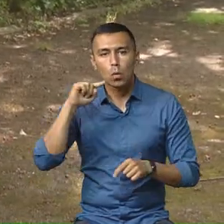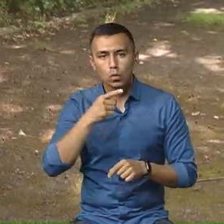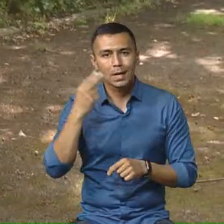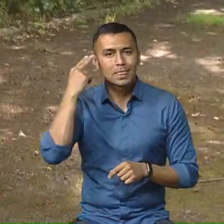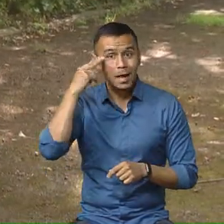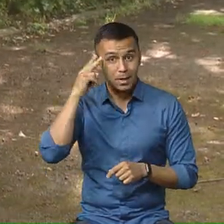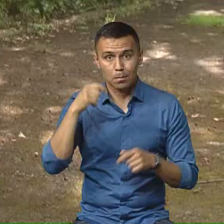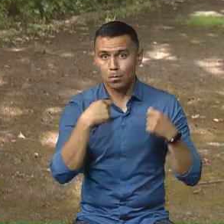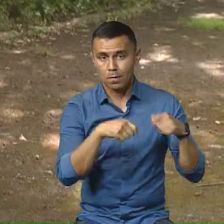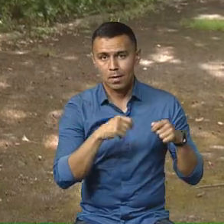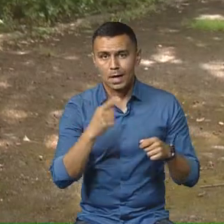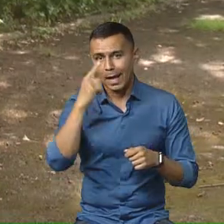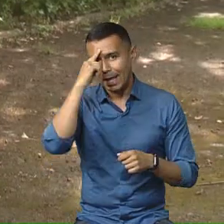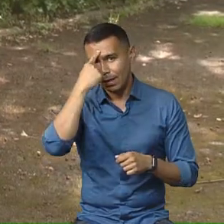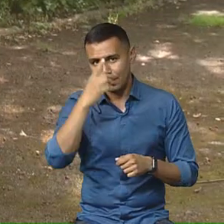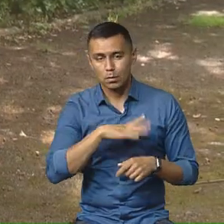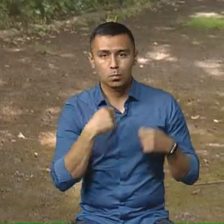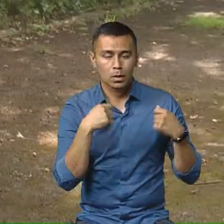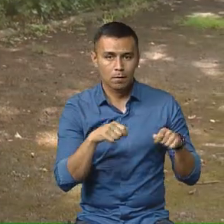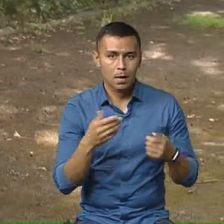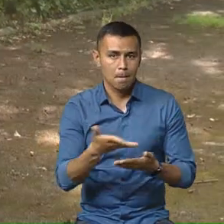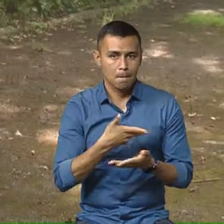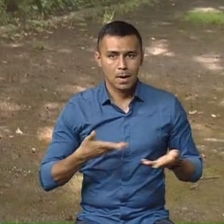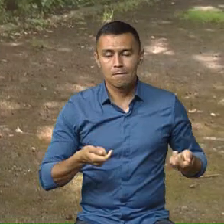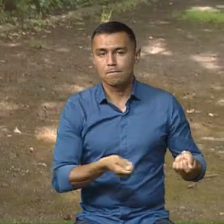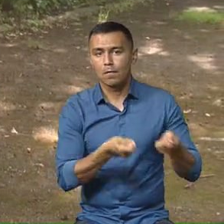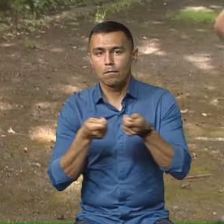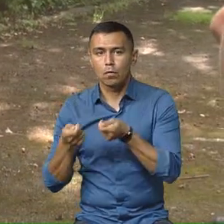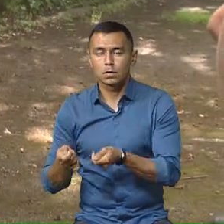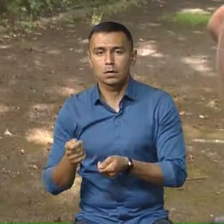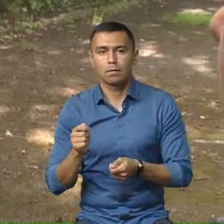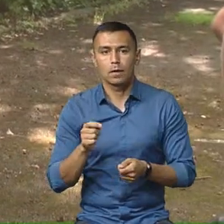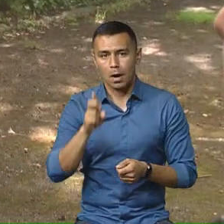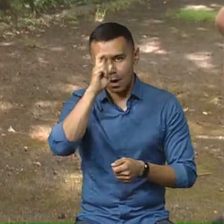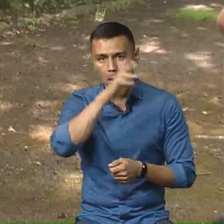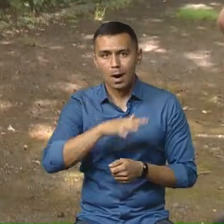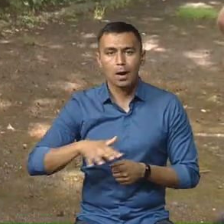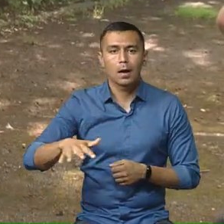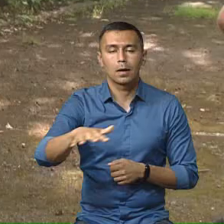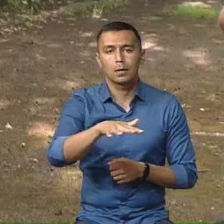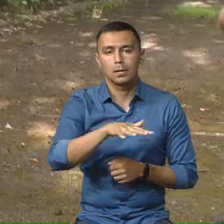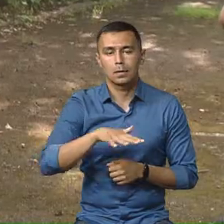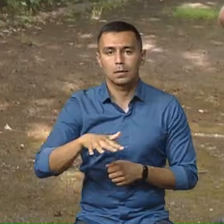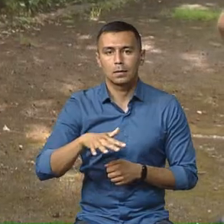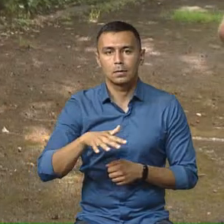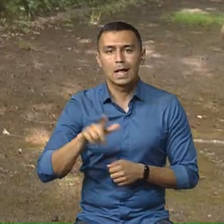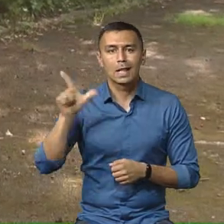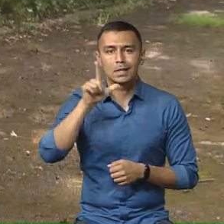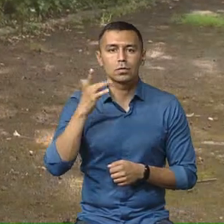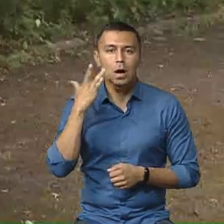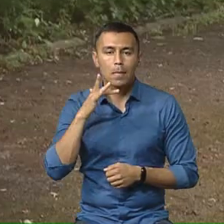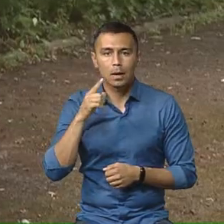і на Індію, десь ми вивозили і в країни Латинської Америки,